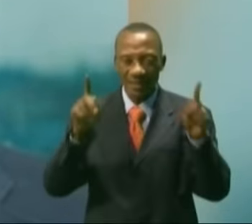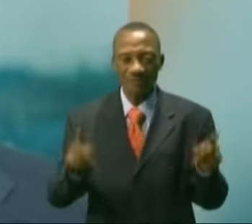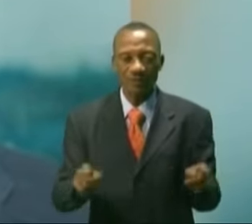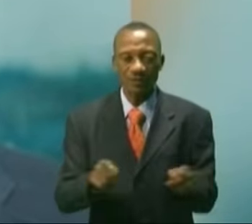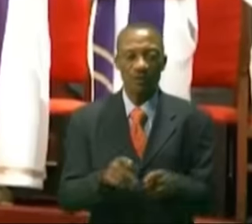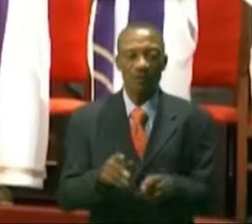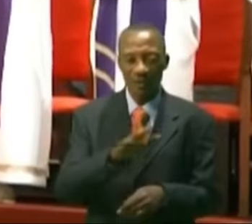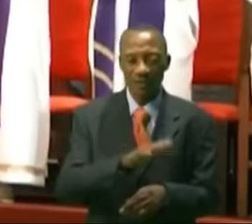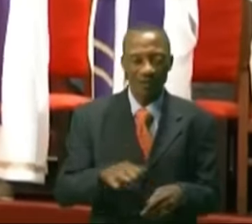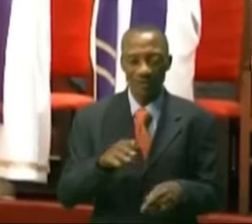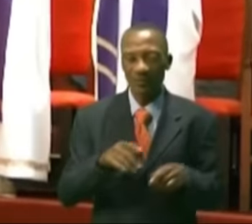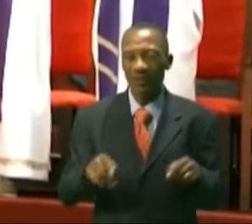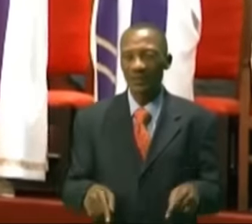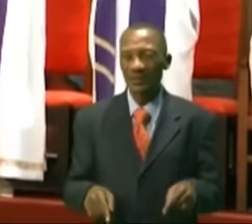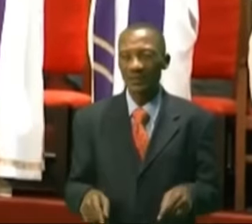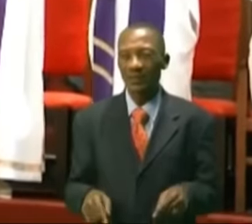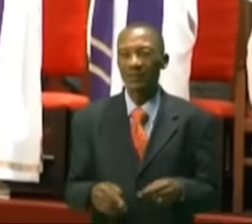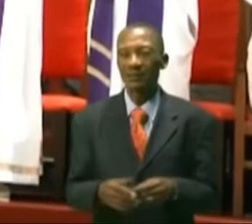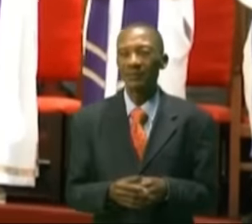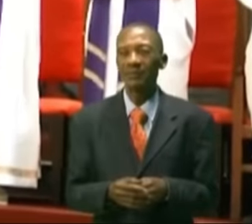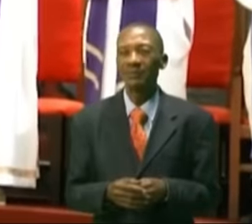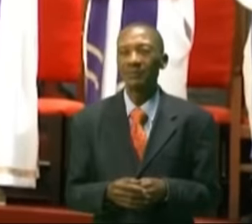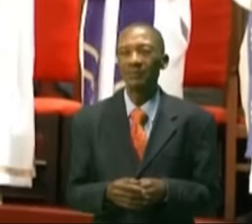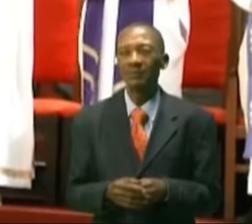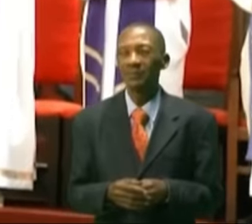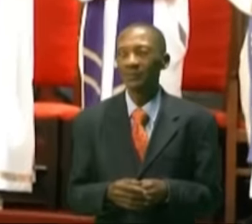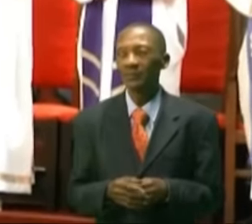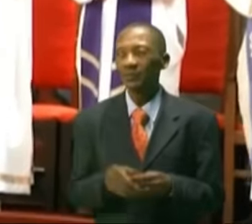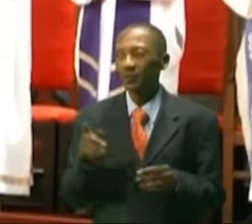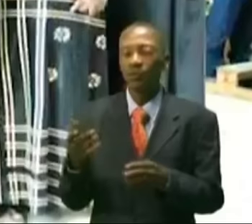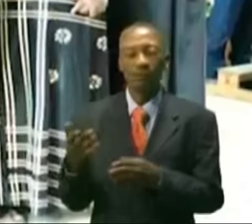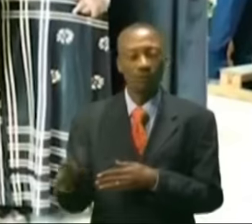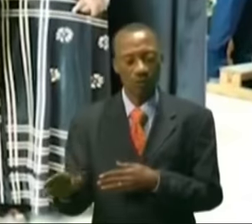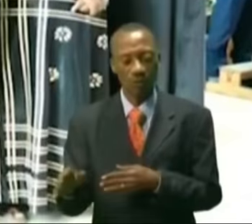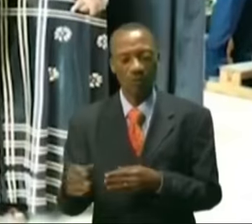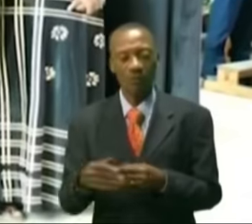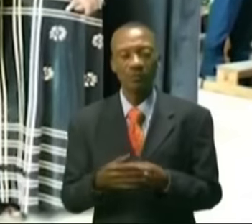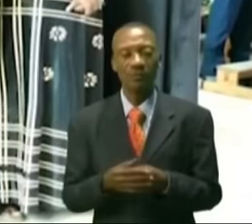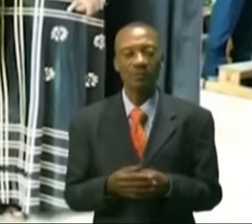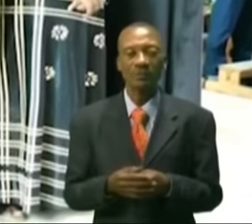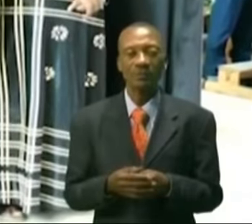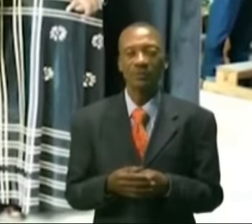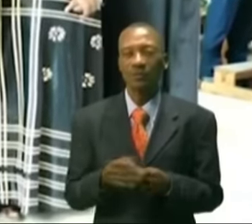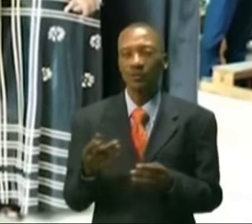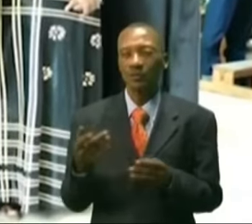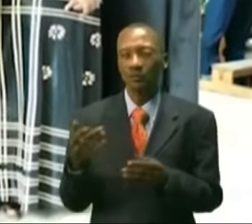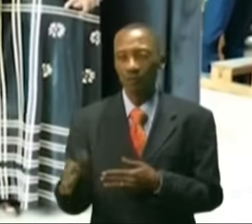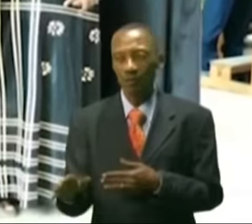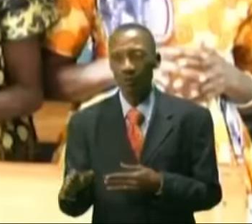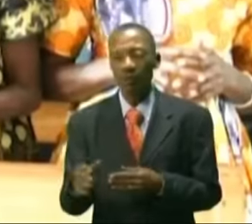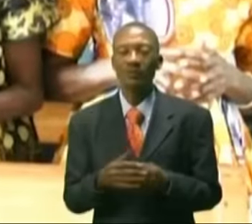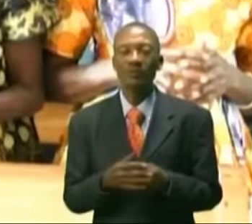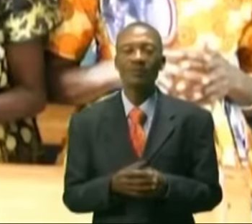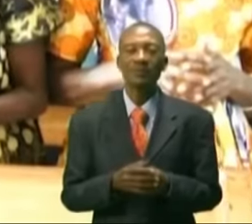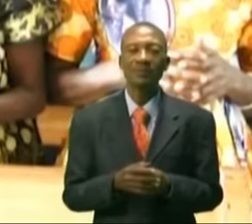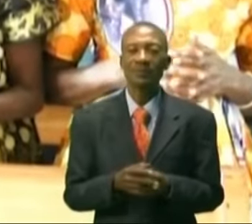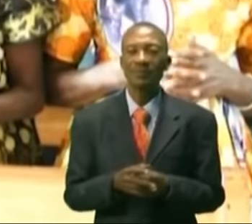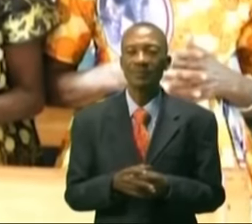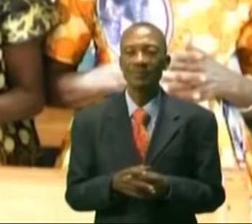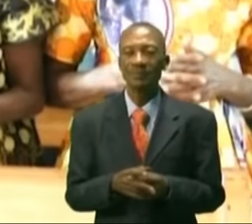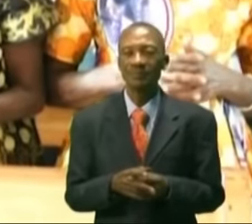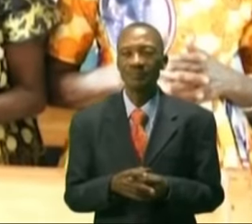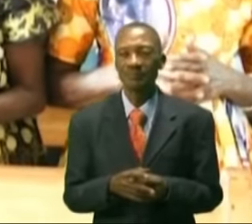RTNC, les prêtres diocésains de l'archidiocèse de la ville-province Kinshasa, mais aussi votre famille biologique. Autant